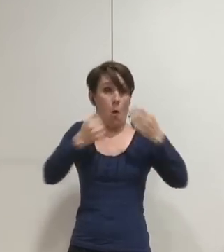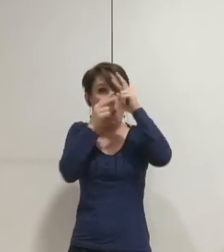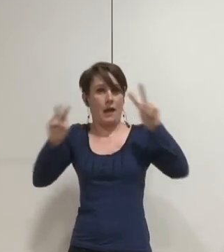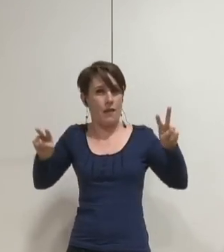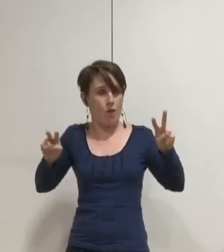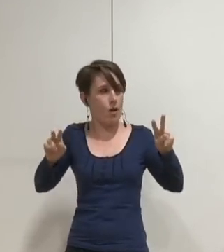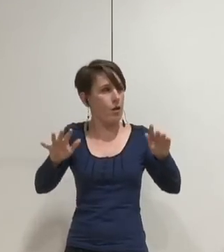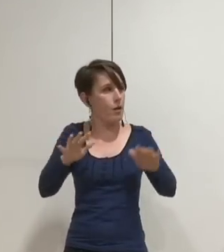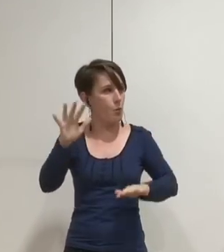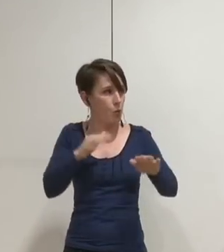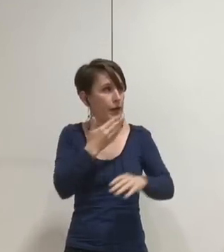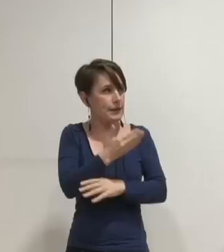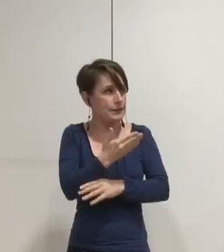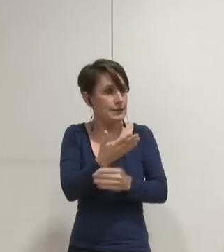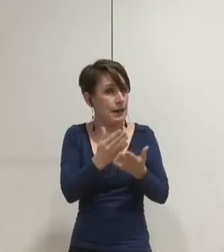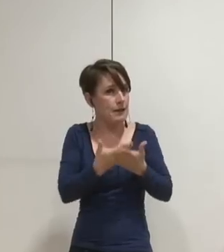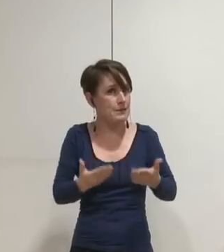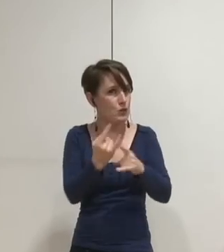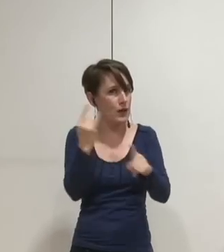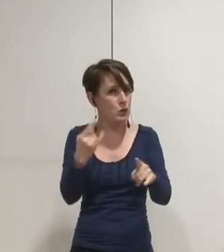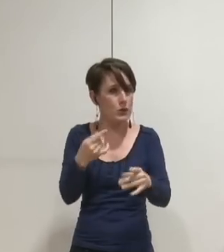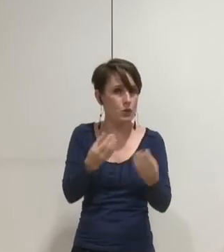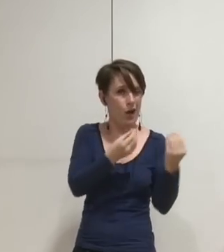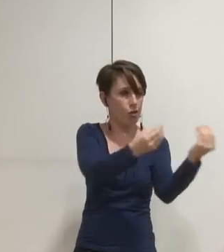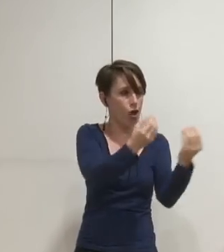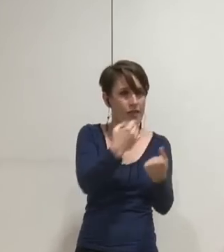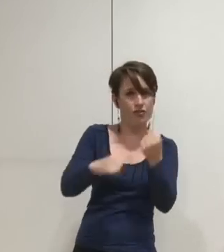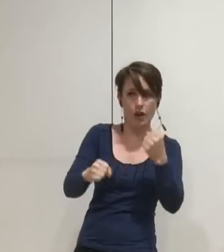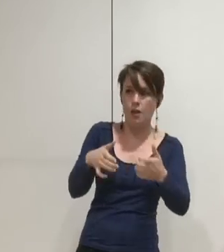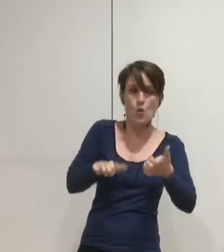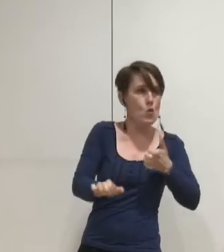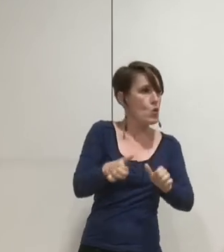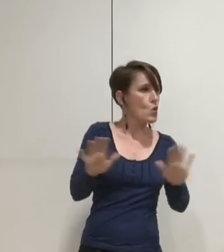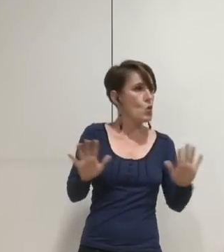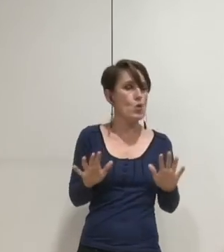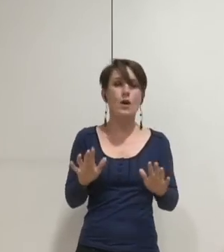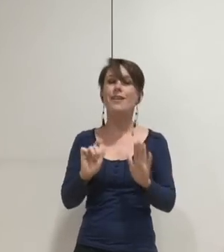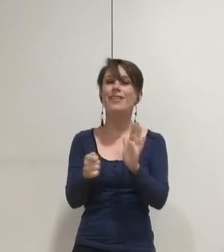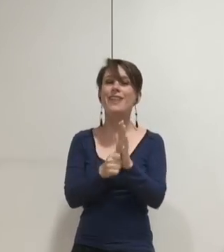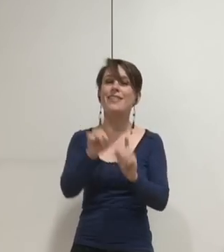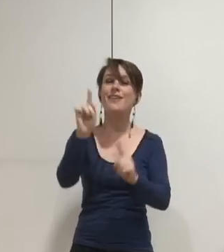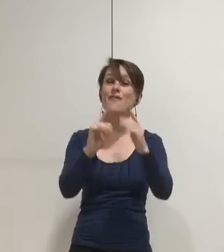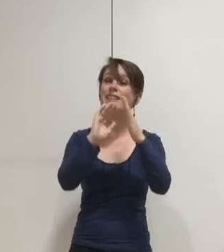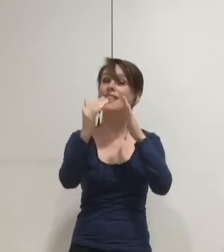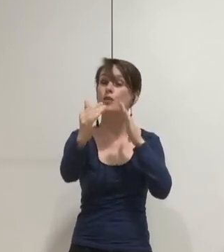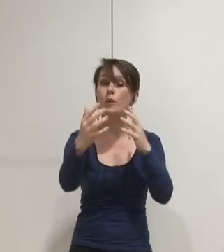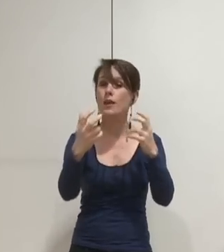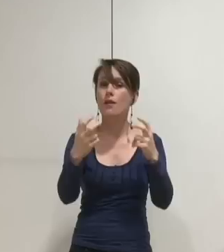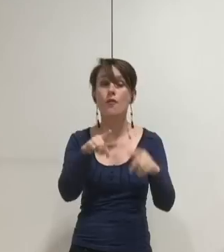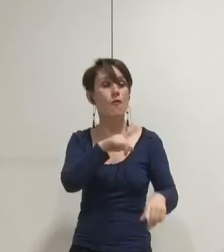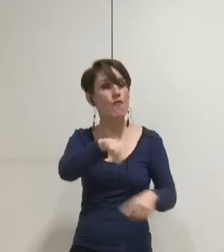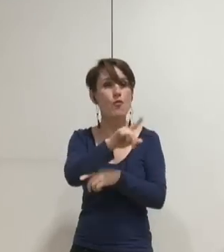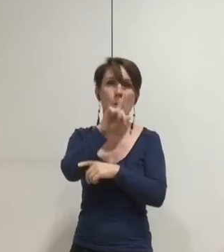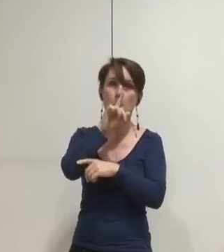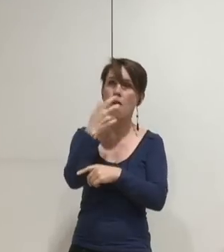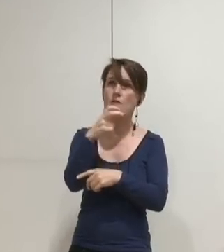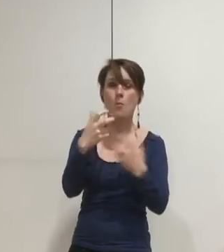peut-être qui vous gêne et c'est pour cette raison peut-être que vous vous ne voulez pas parler des fait lors de cette fête des tuiles Monsieur